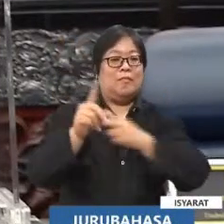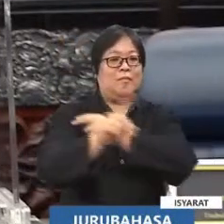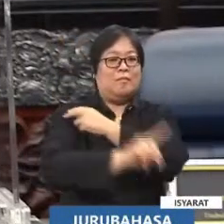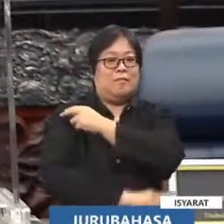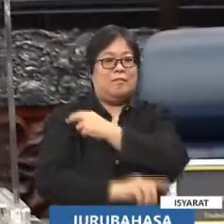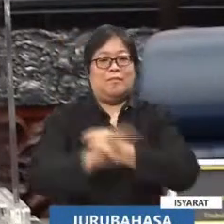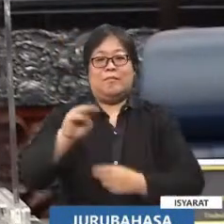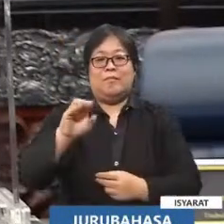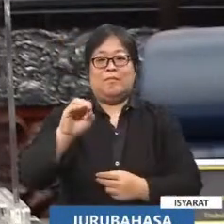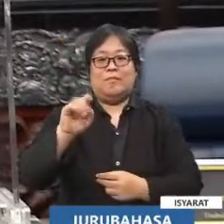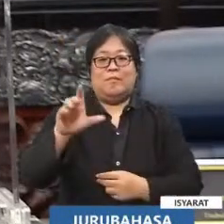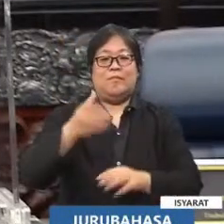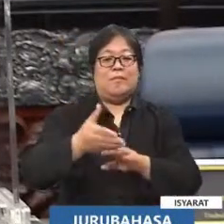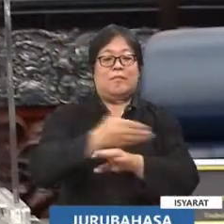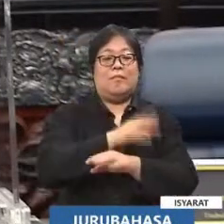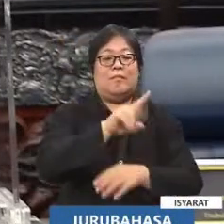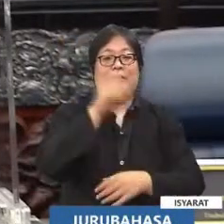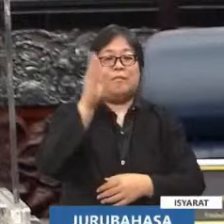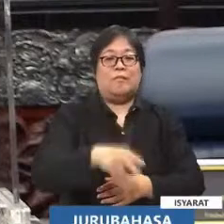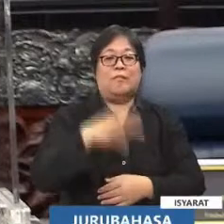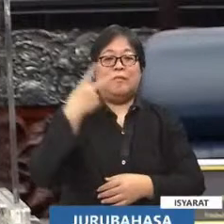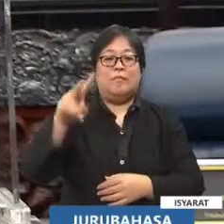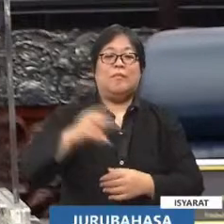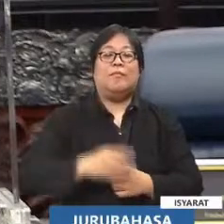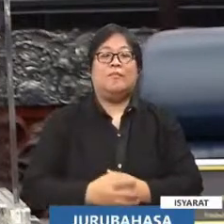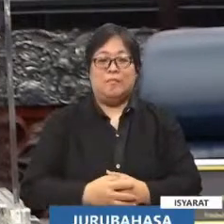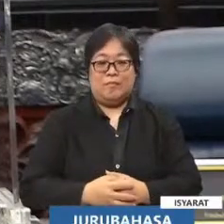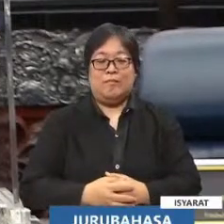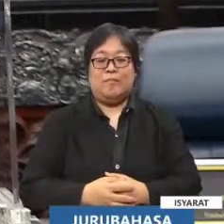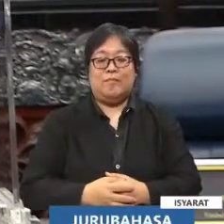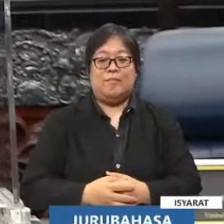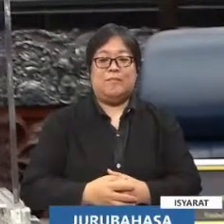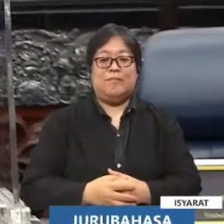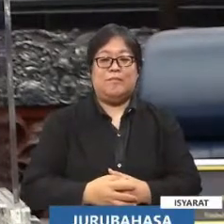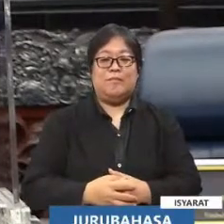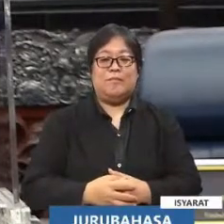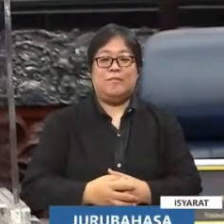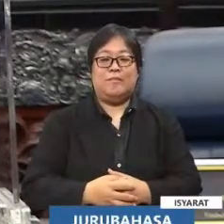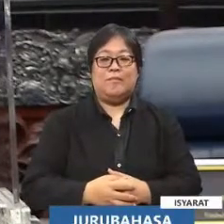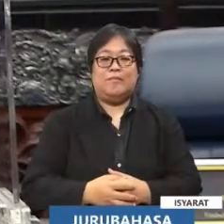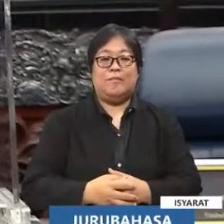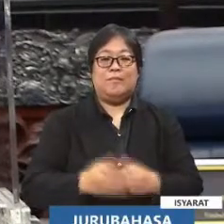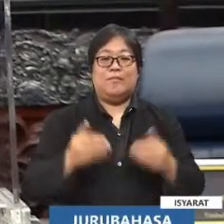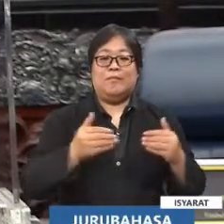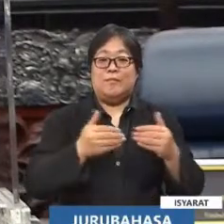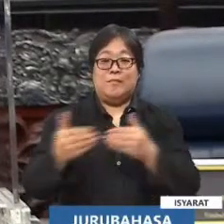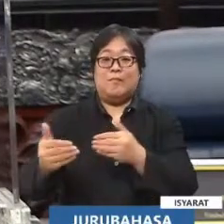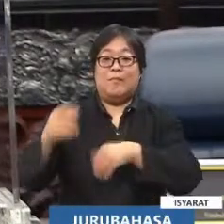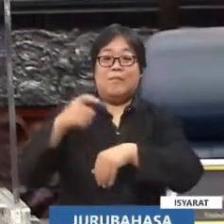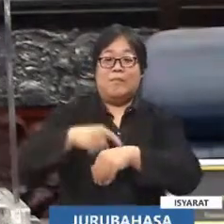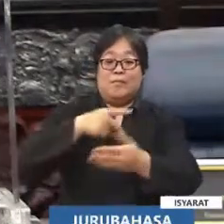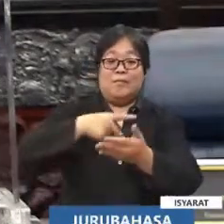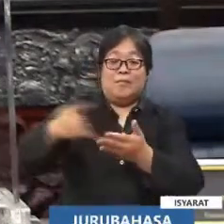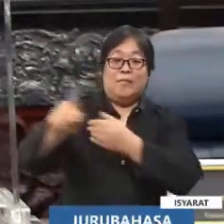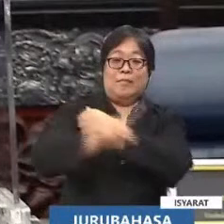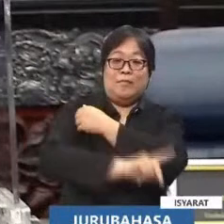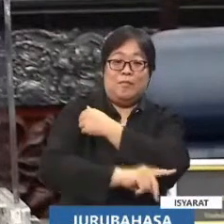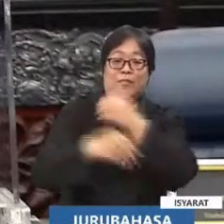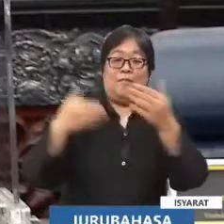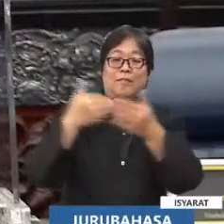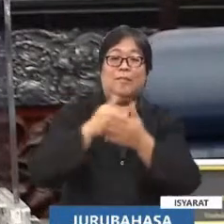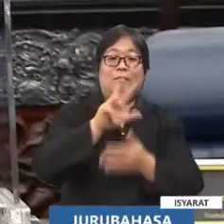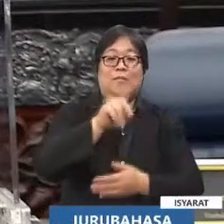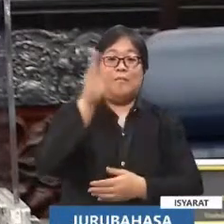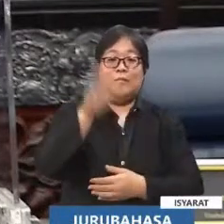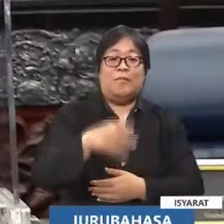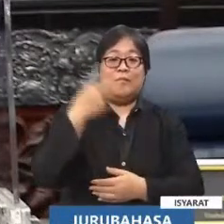kompaun oleh Motek sebelum 31 hari bulan Disember 2021. Pelanjutan tempoh pembayaran kompaun sehingga 31